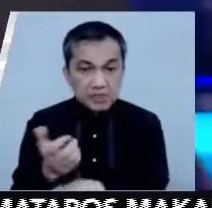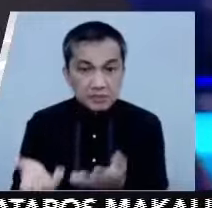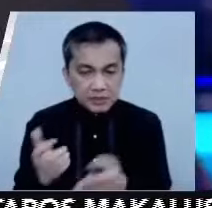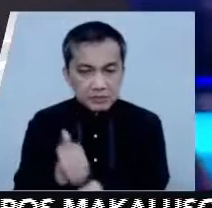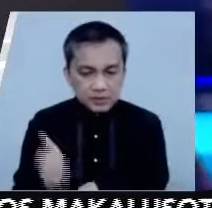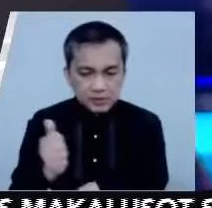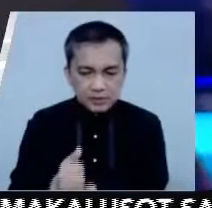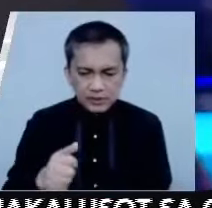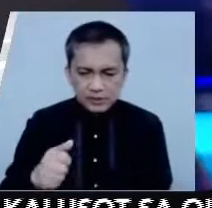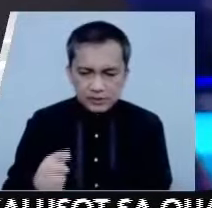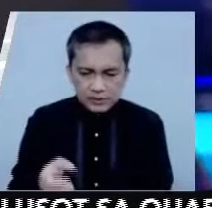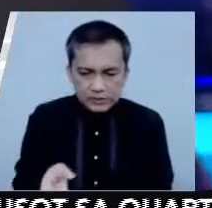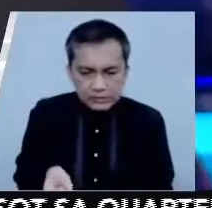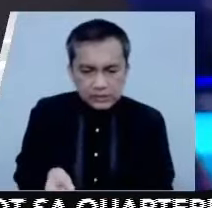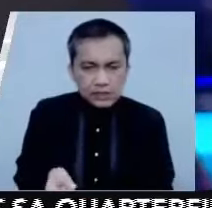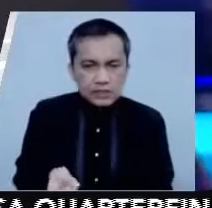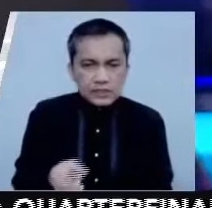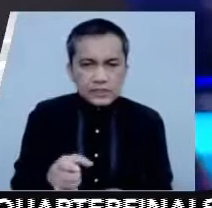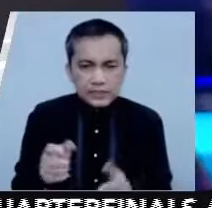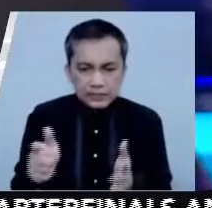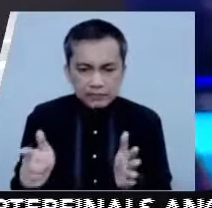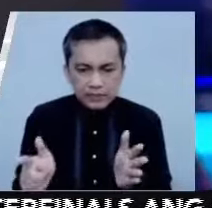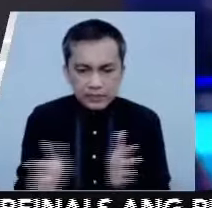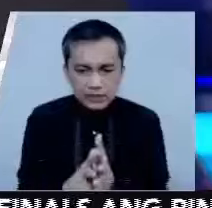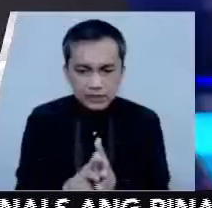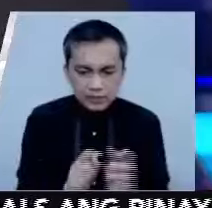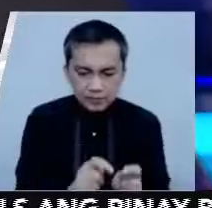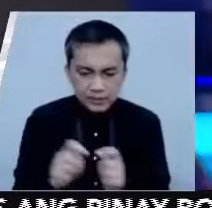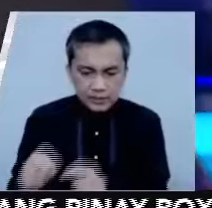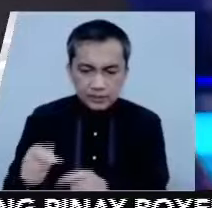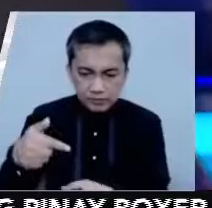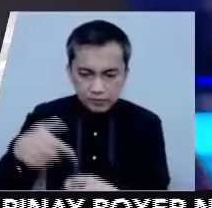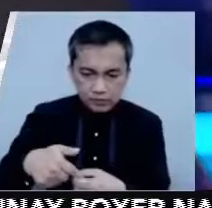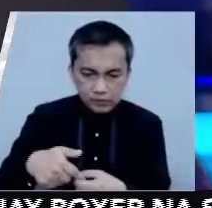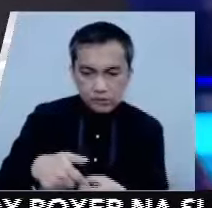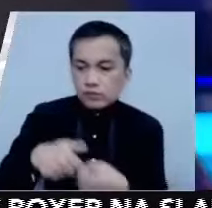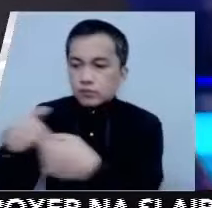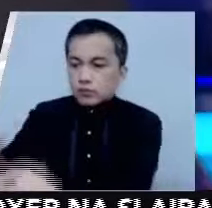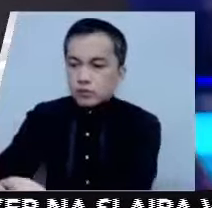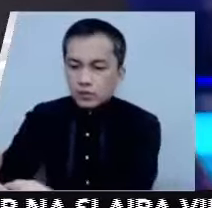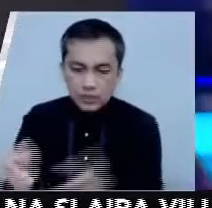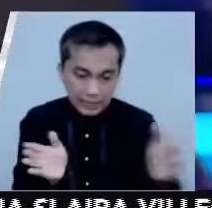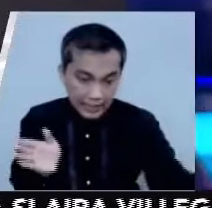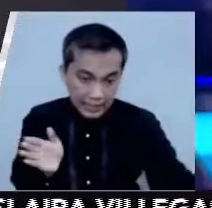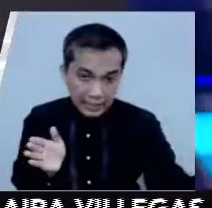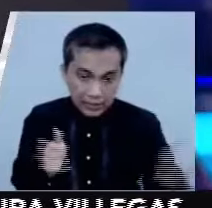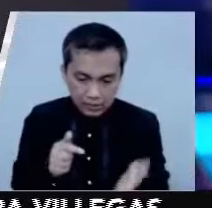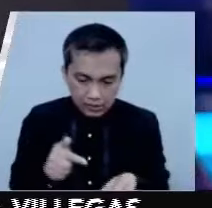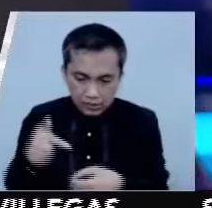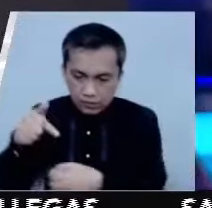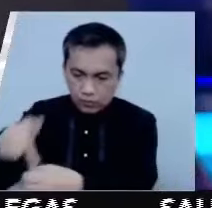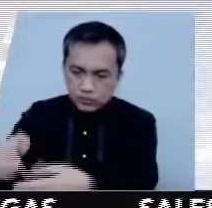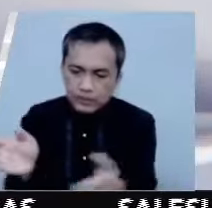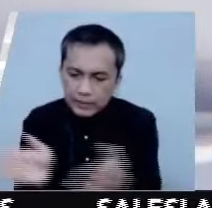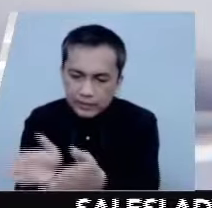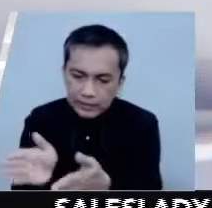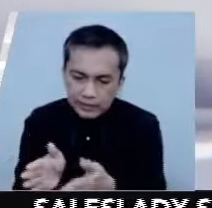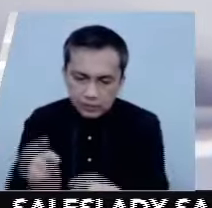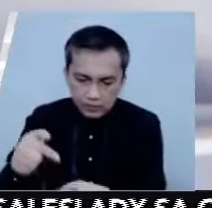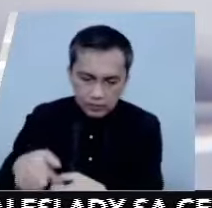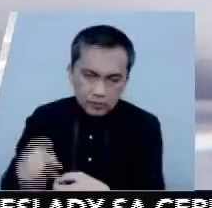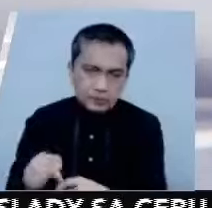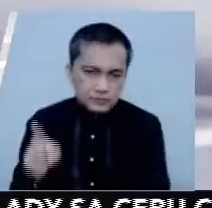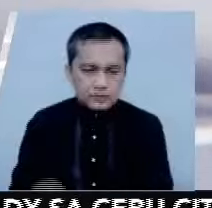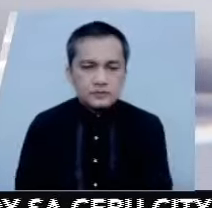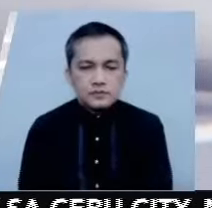o ilegal na pagsasali ng langis mula sa malalaking barko papunta sa mas maliliit na bangka sa Laot. We